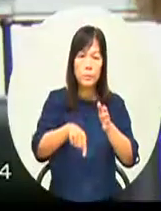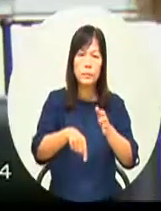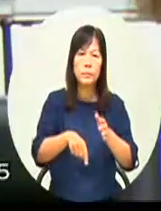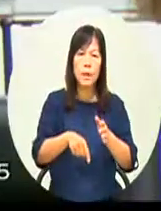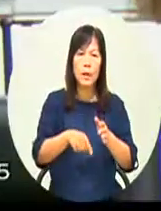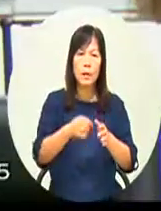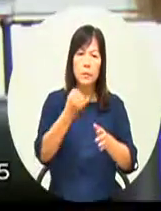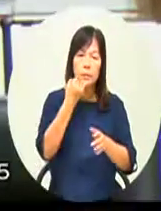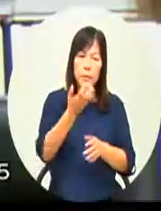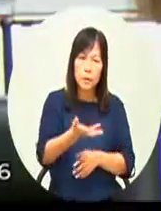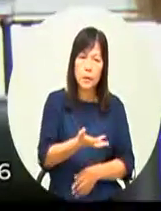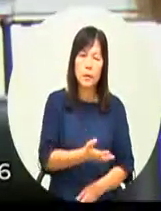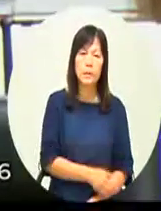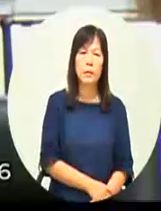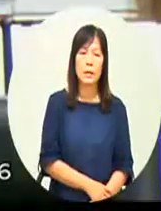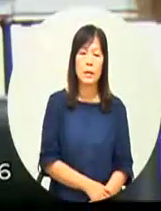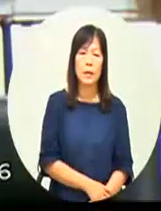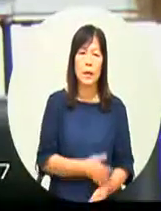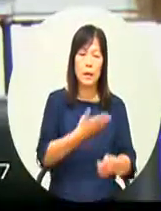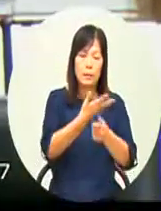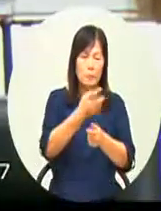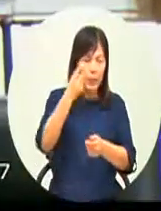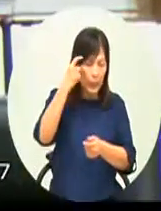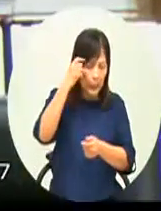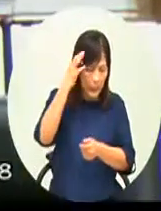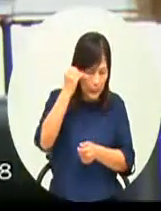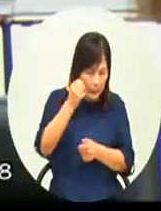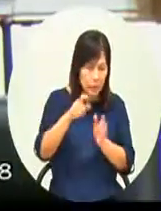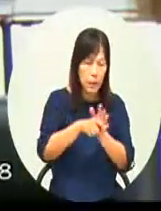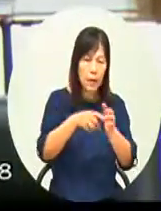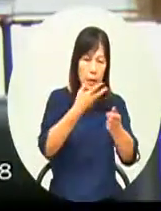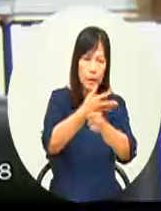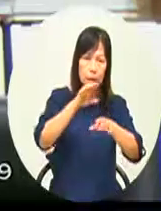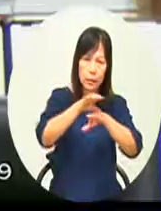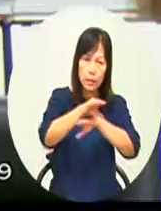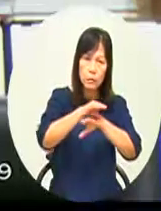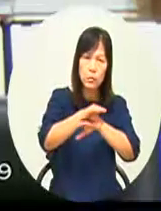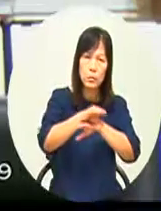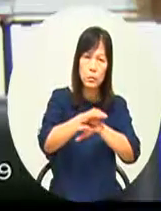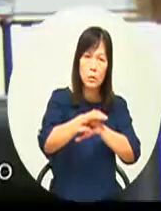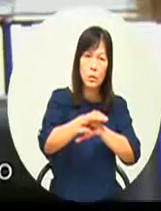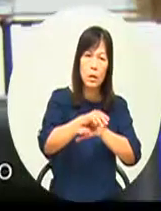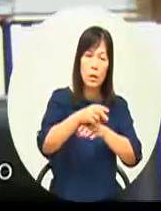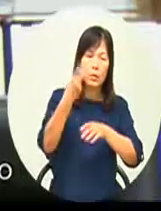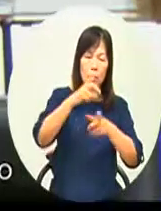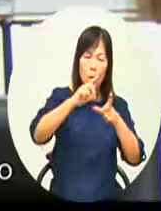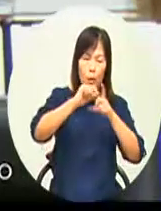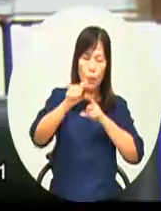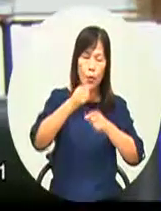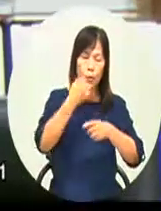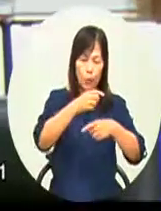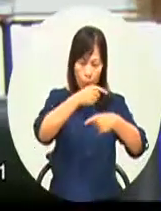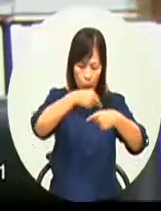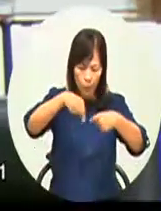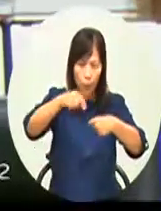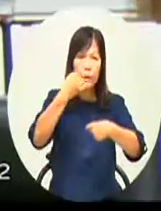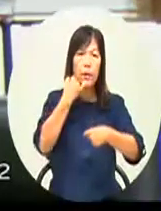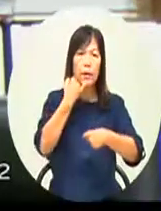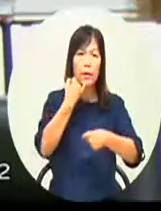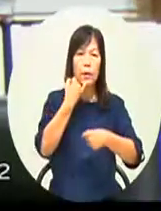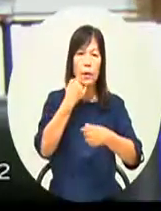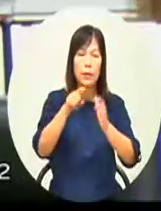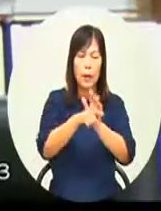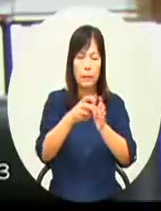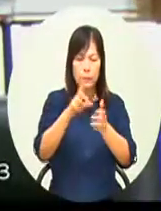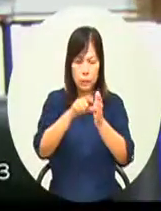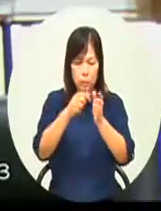可以开放几天，让小型车辆重返南横？一方面可以管控